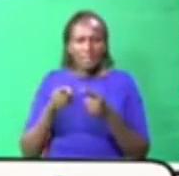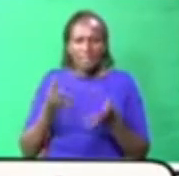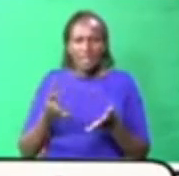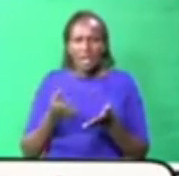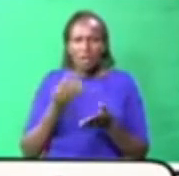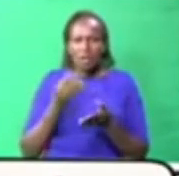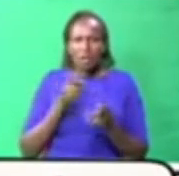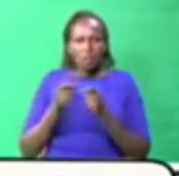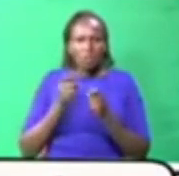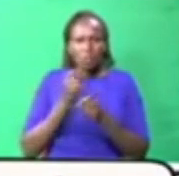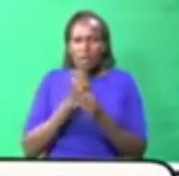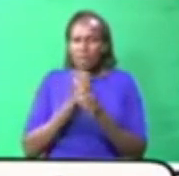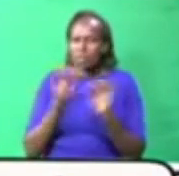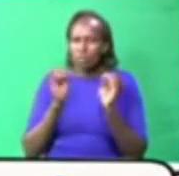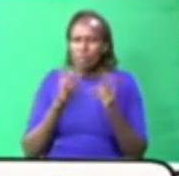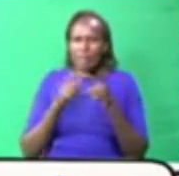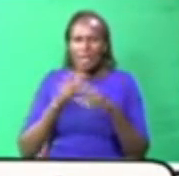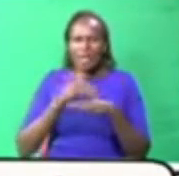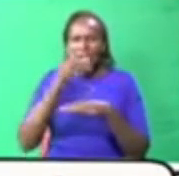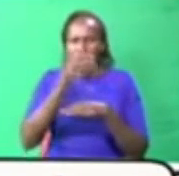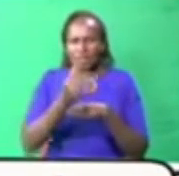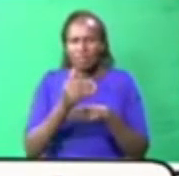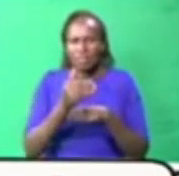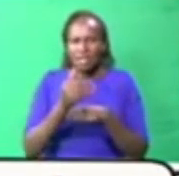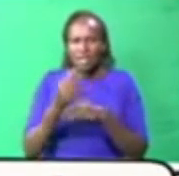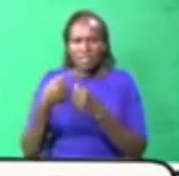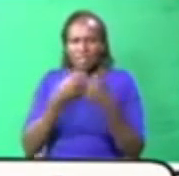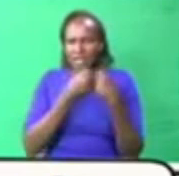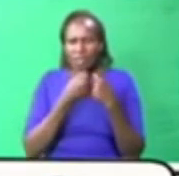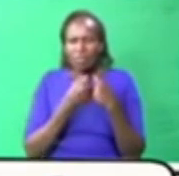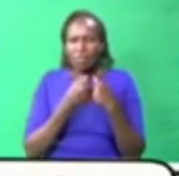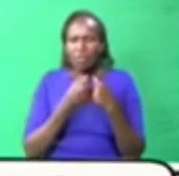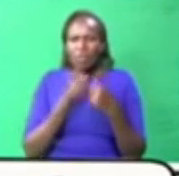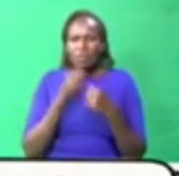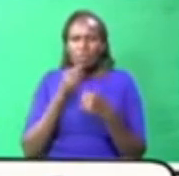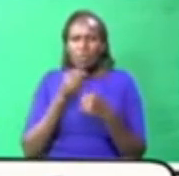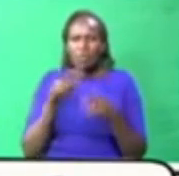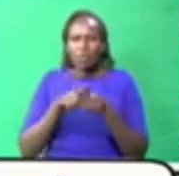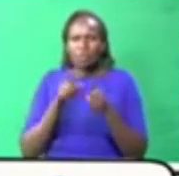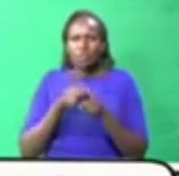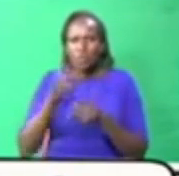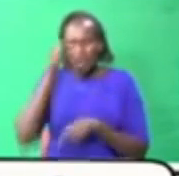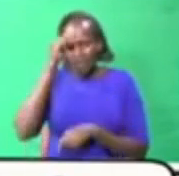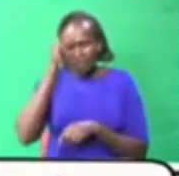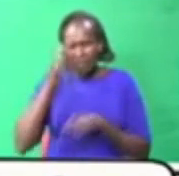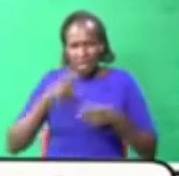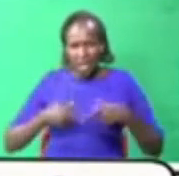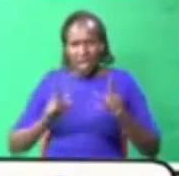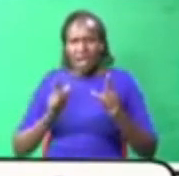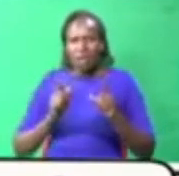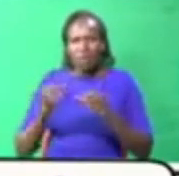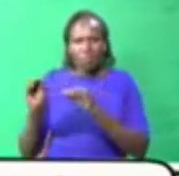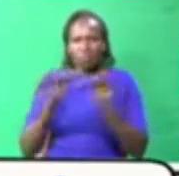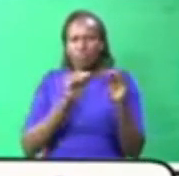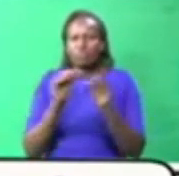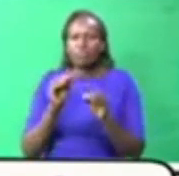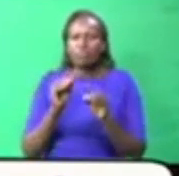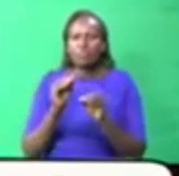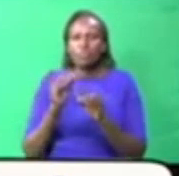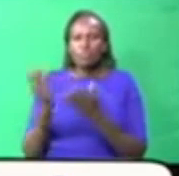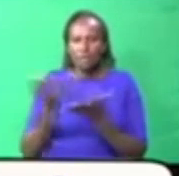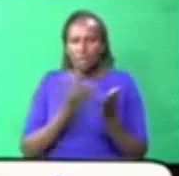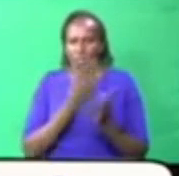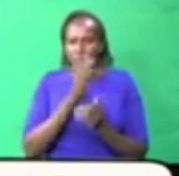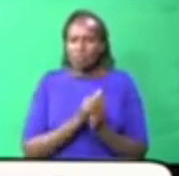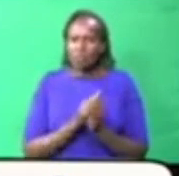soon baada maybe ya hili janga kupita na serikali imeruhusu movement and all that, utakuja kule mlimani. And I